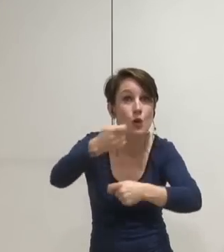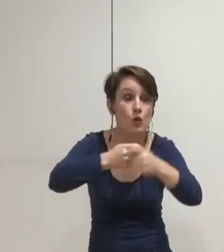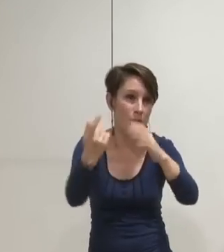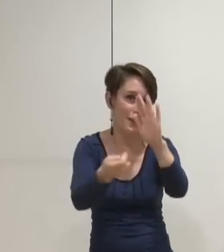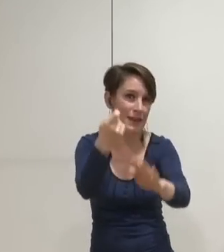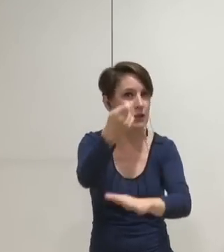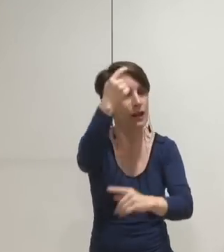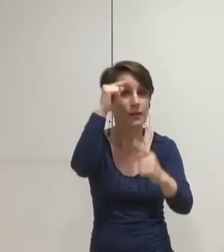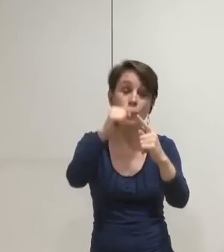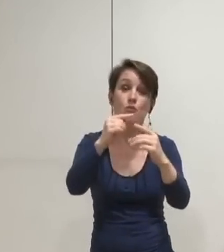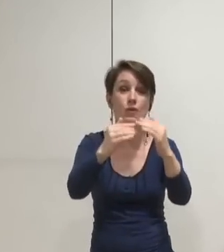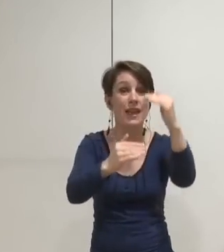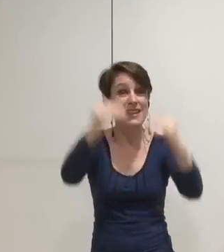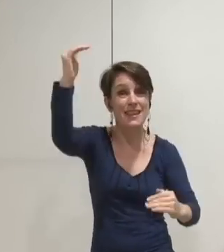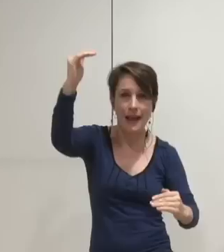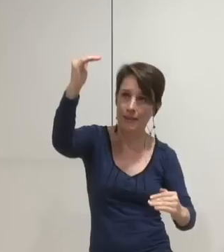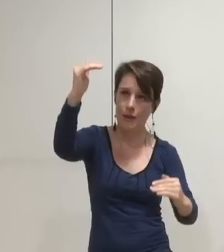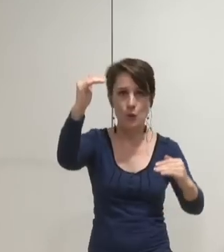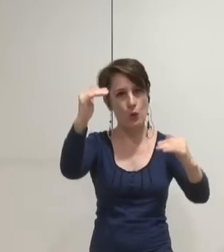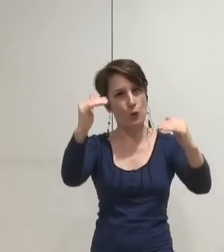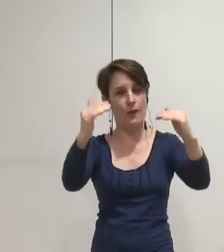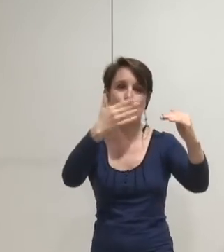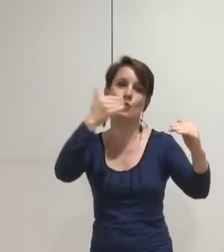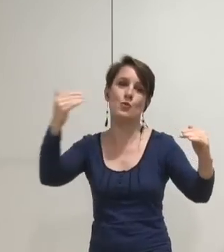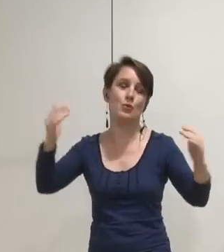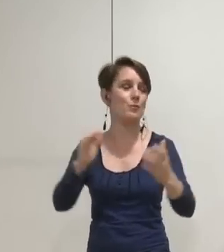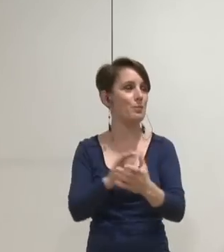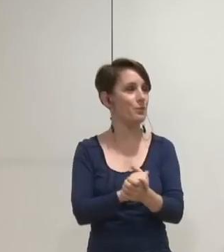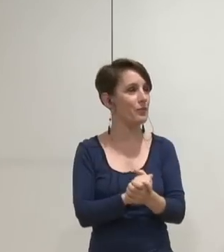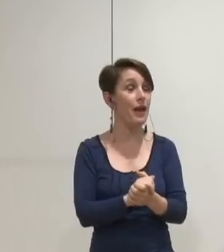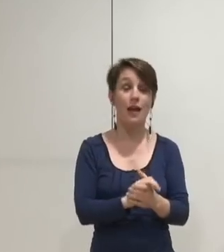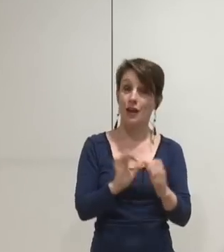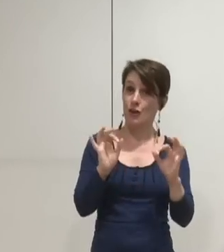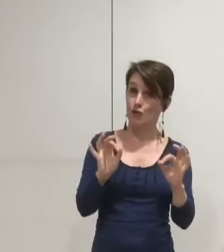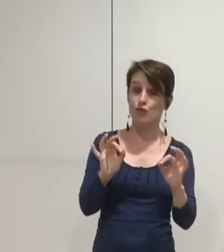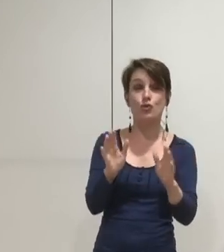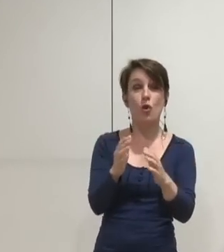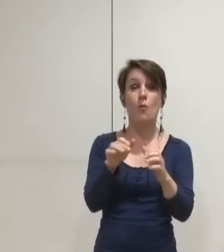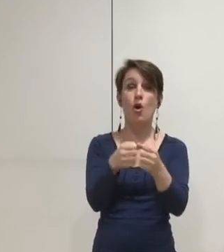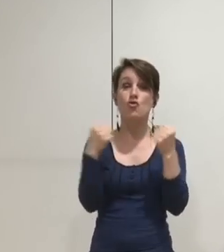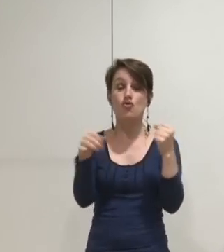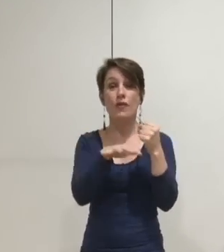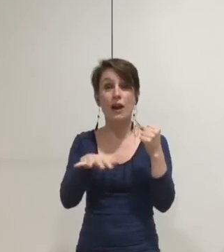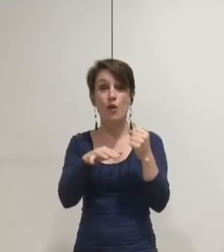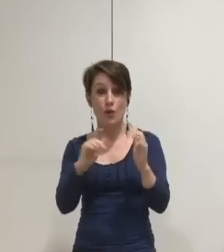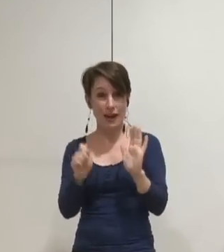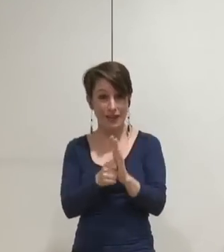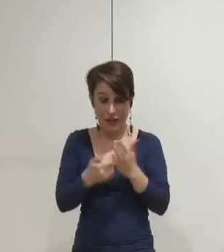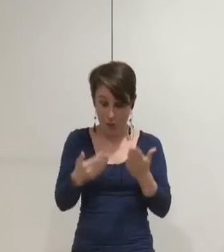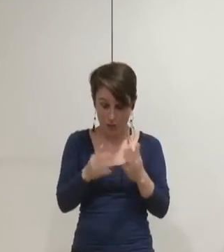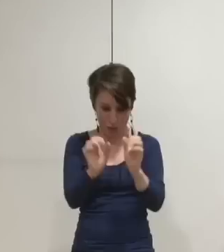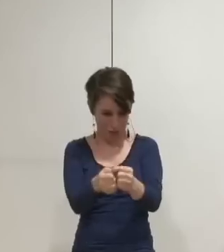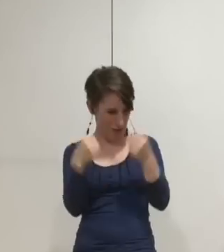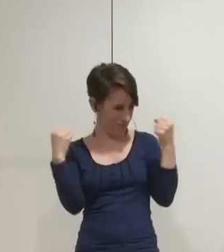réduire les inégalités à ce sujet je découvre dans le journal local du jour que vous avez voulu faire un